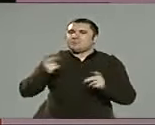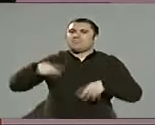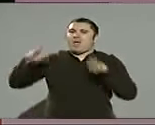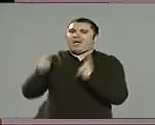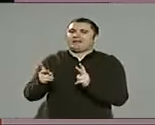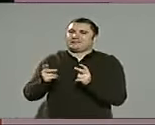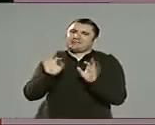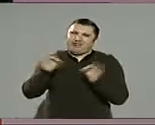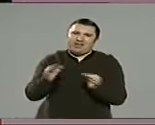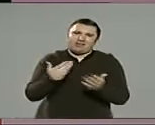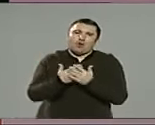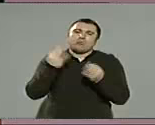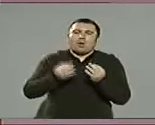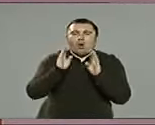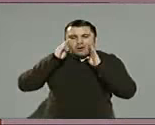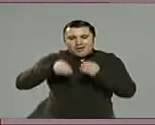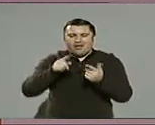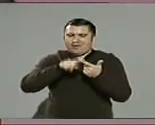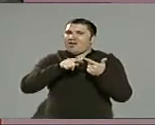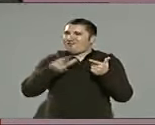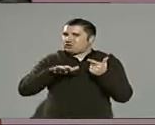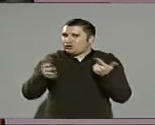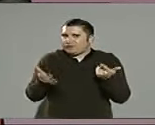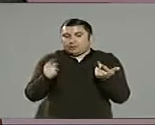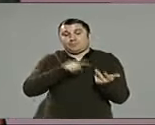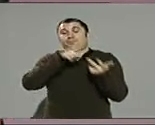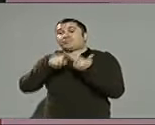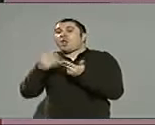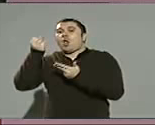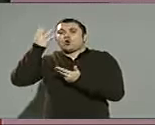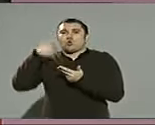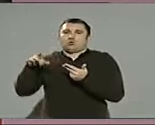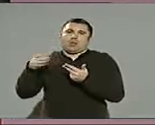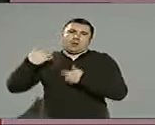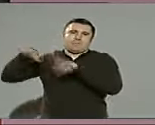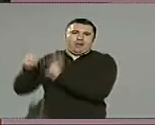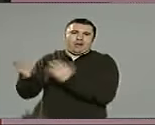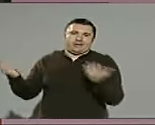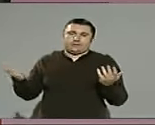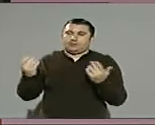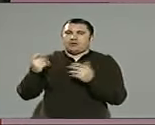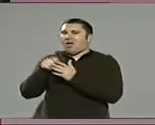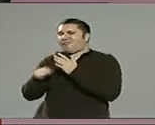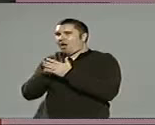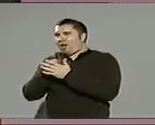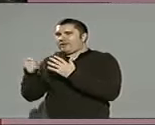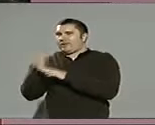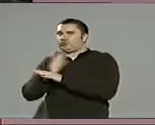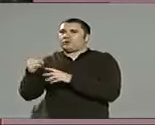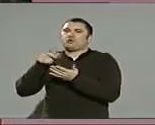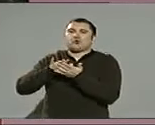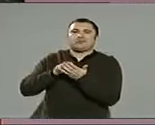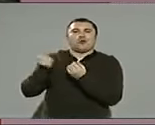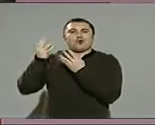diese wirtschaftliche Mehrheitsfähigkeit. Und nicht zuletzt geht es um die kulturelle Mehrheit. Hier entscheiden sich übrigens mehr und mehr die Wahlen. Weil es um